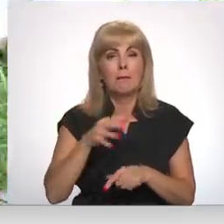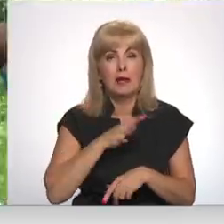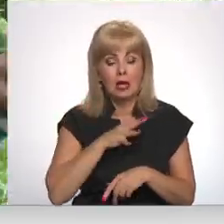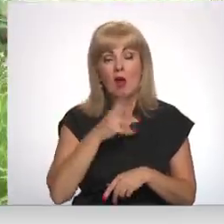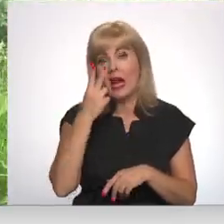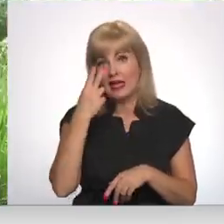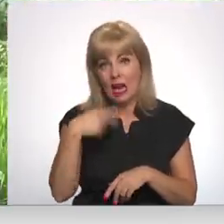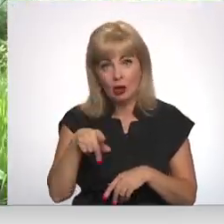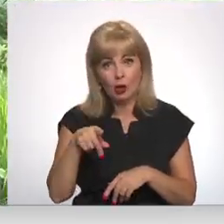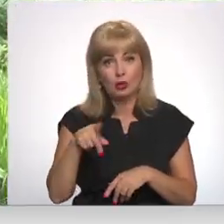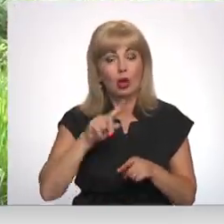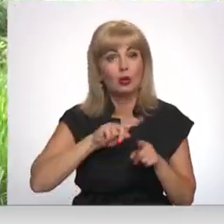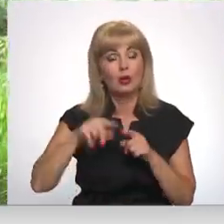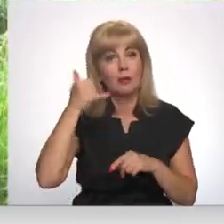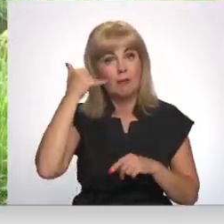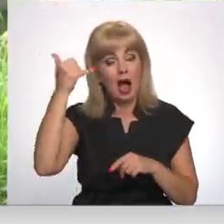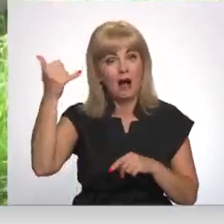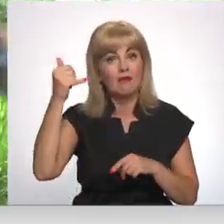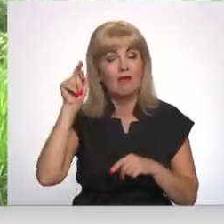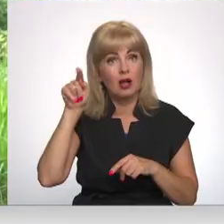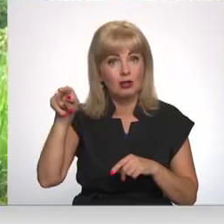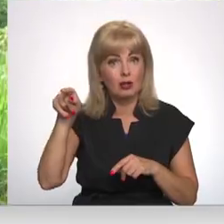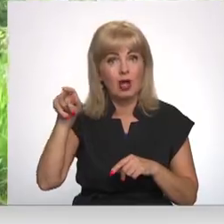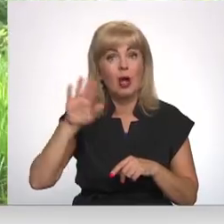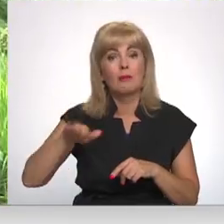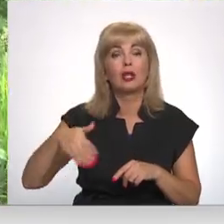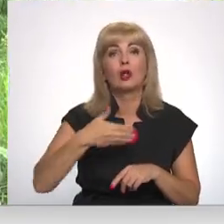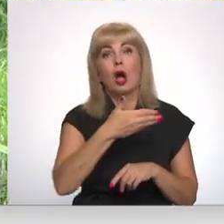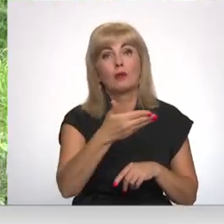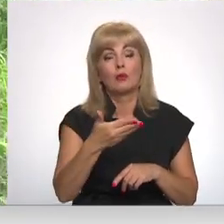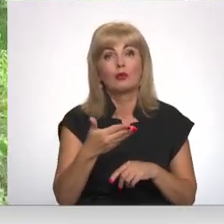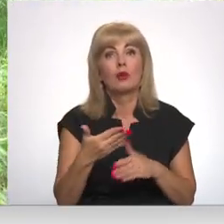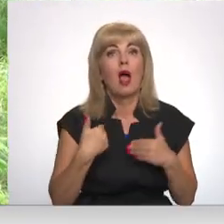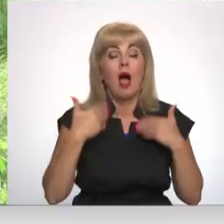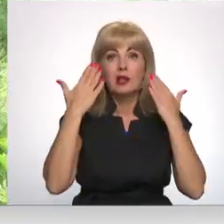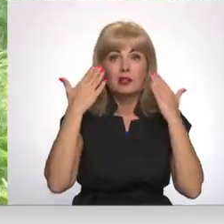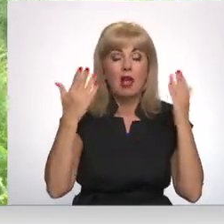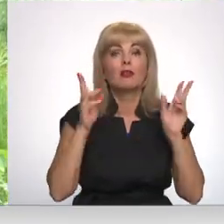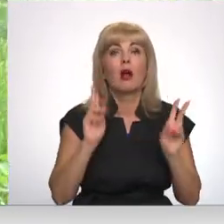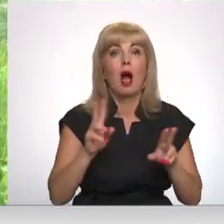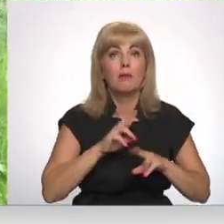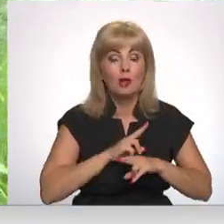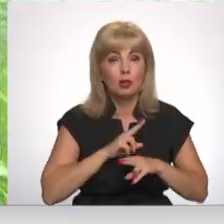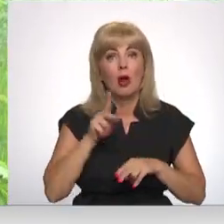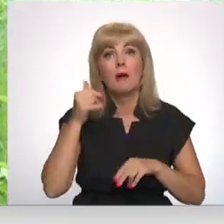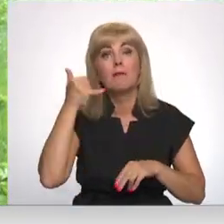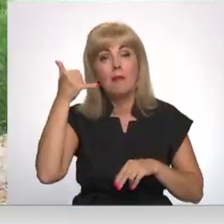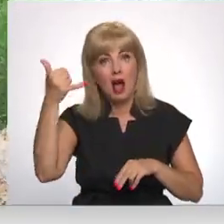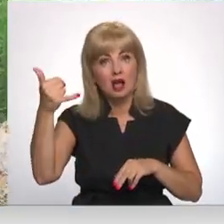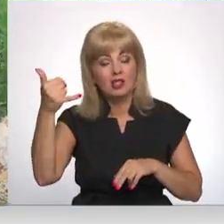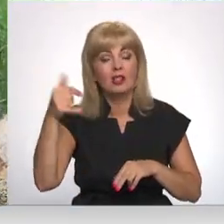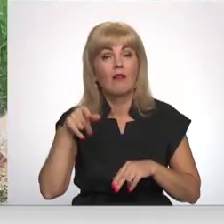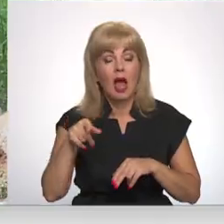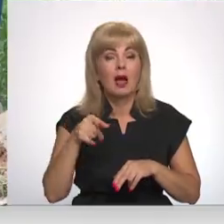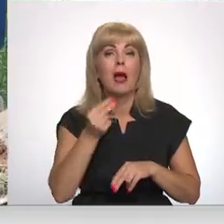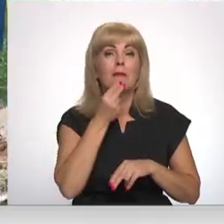Ieraudzēju, tā pazvanīju tāļām, a tāļis jau jūsim zvanīju. A ko es tu nezinu, ka numeri tāļis pazvanījis, kā medņīgs.